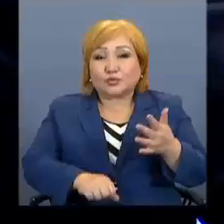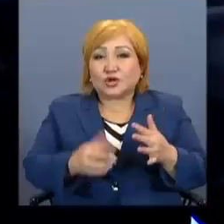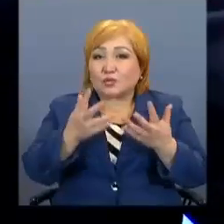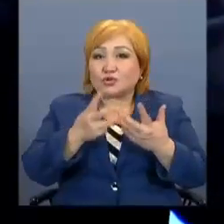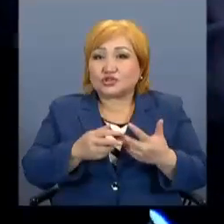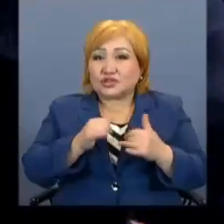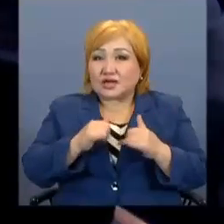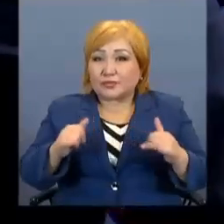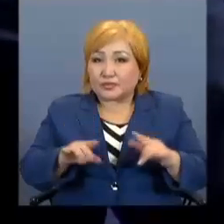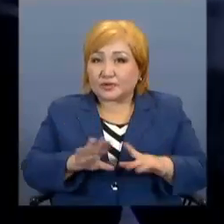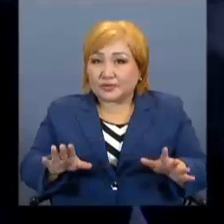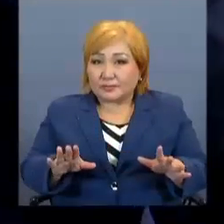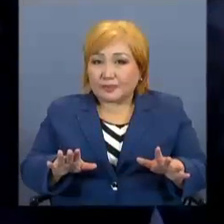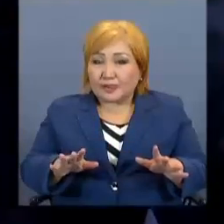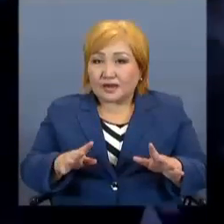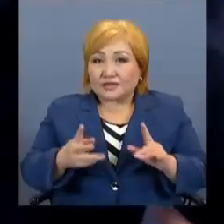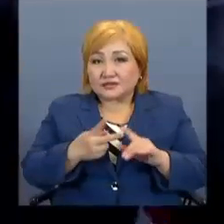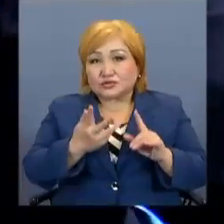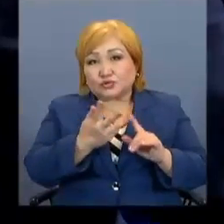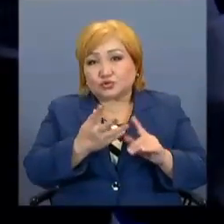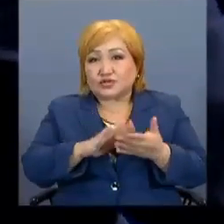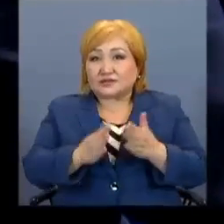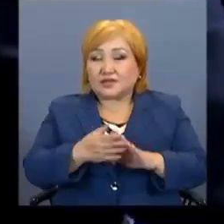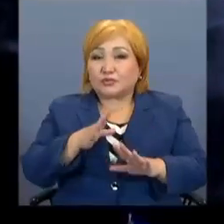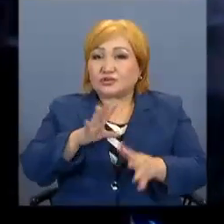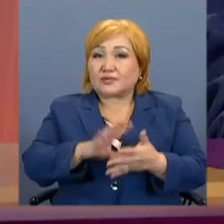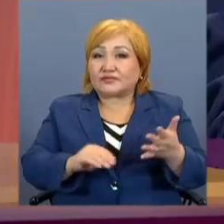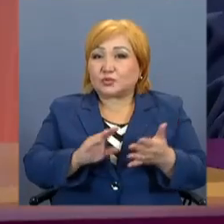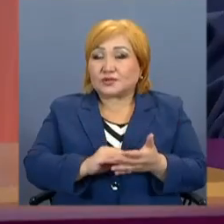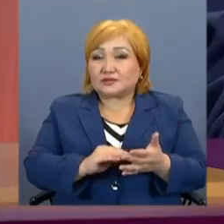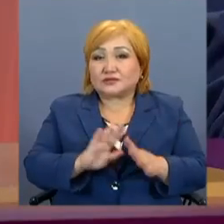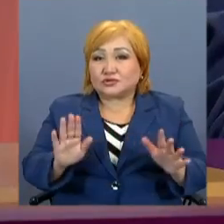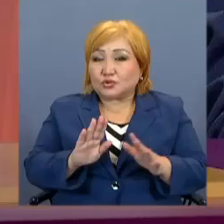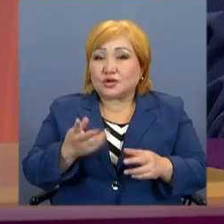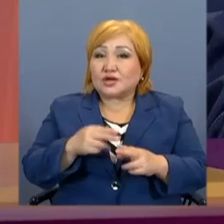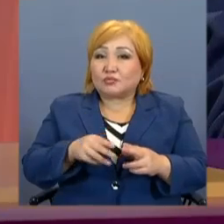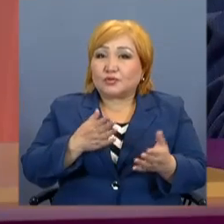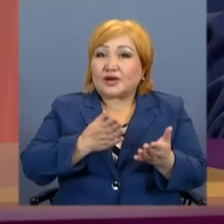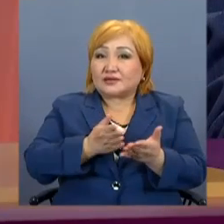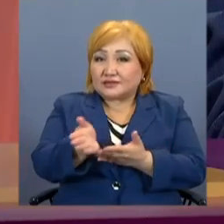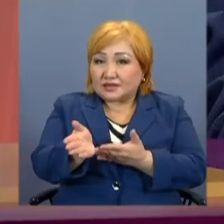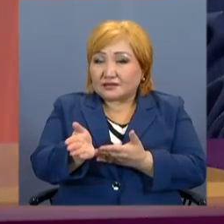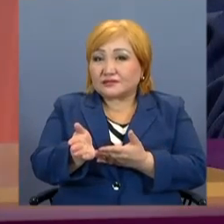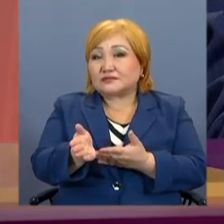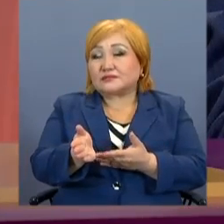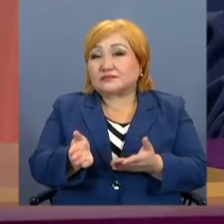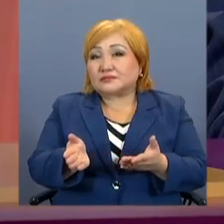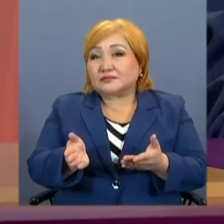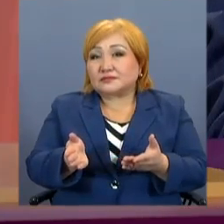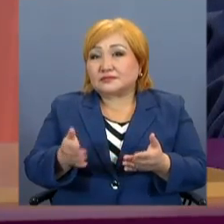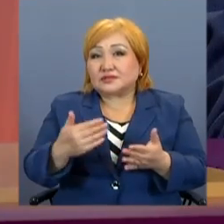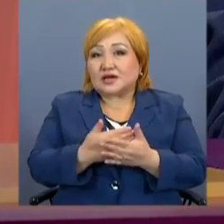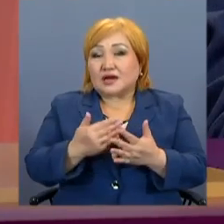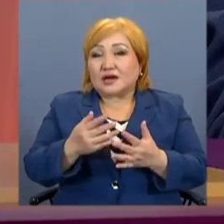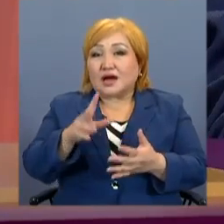үшінші жағдай болса? Жоқ, бұл бапта, дәл осы бапта ондай жаңағы өсім,